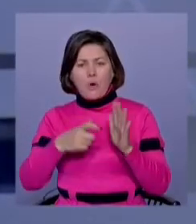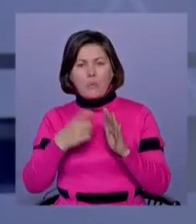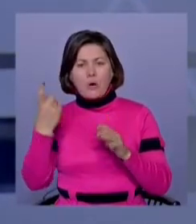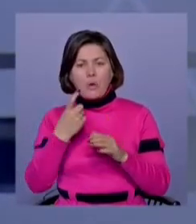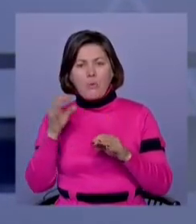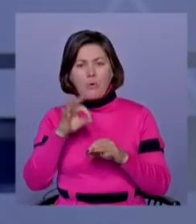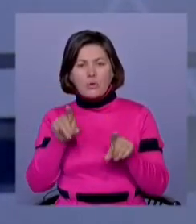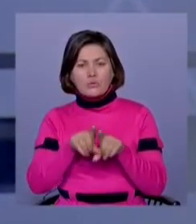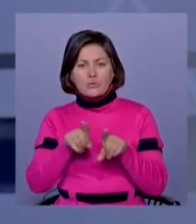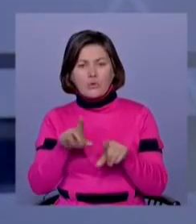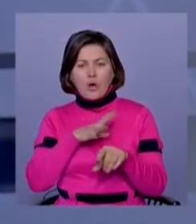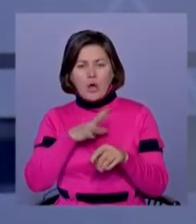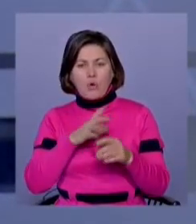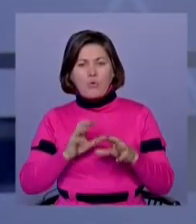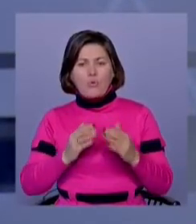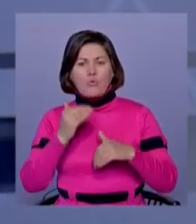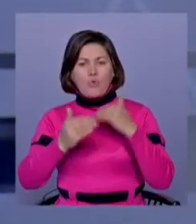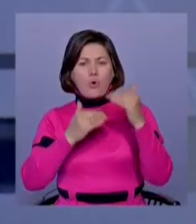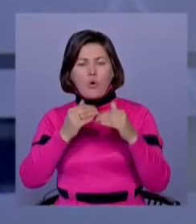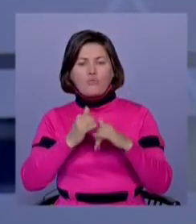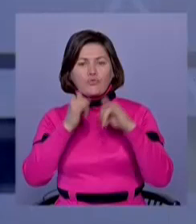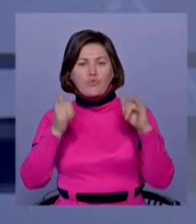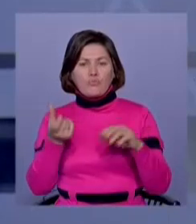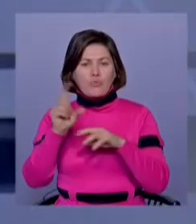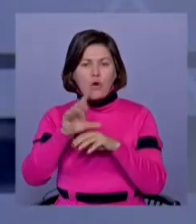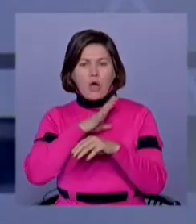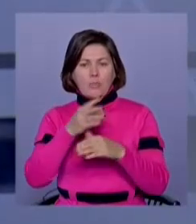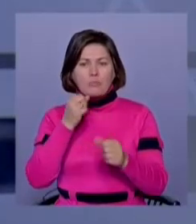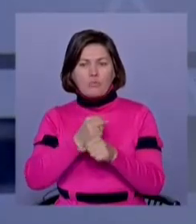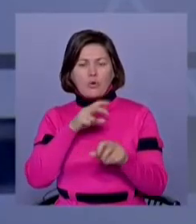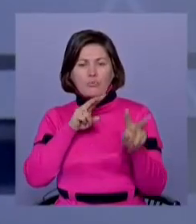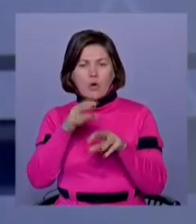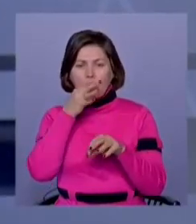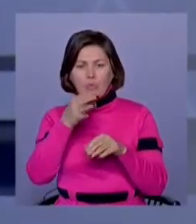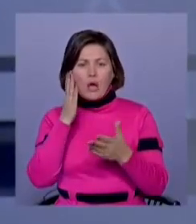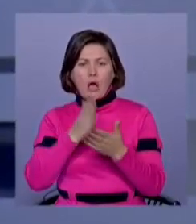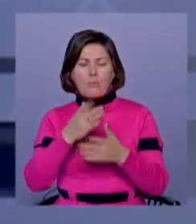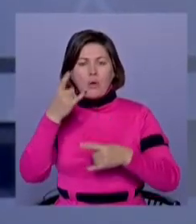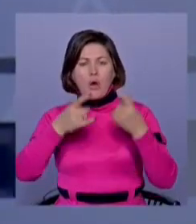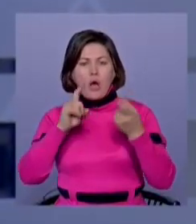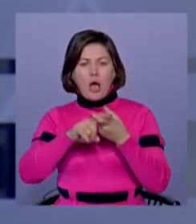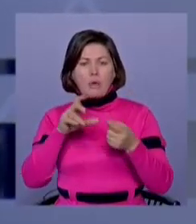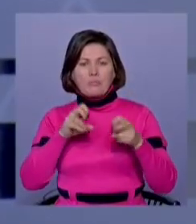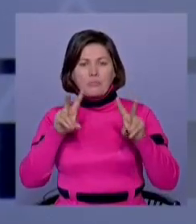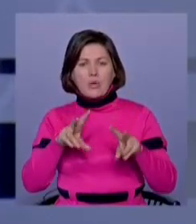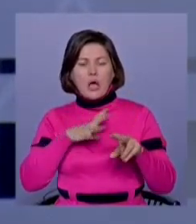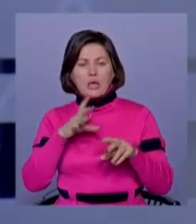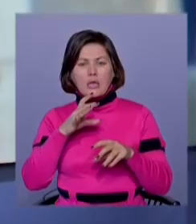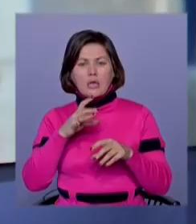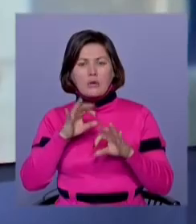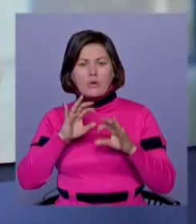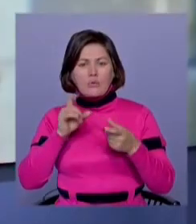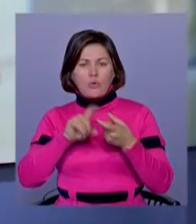қызметтер тарифтерінің өсуіне жол бермеуді қатаң тапсырды. Дәл қазір студиямен тікелей байланысқа әріптесім Салтанат Нысанбек